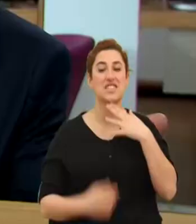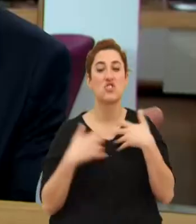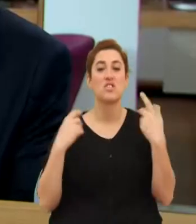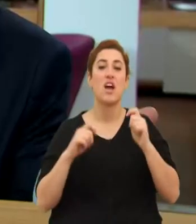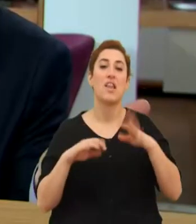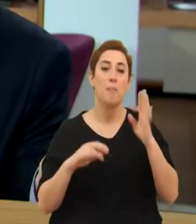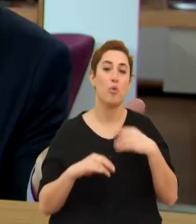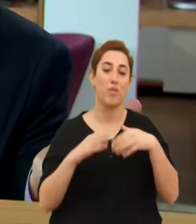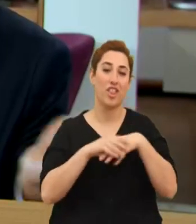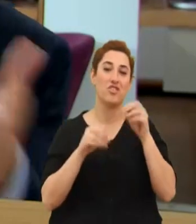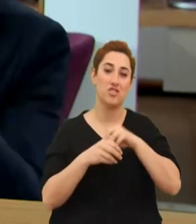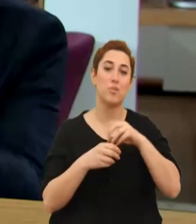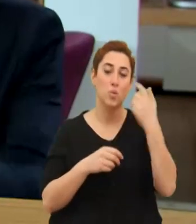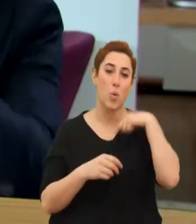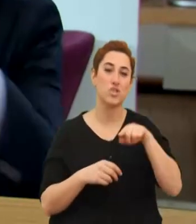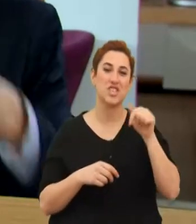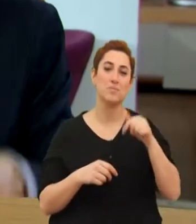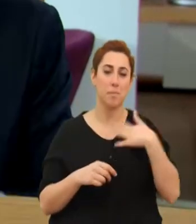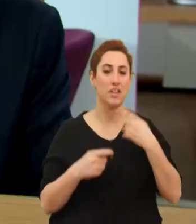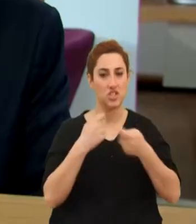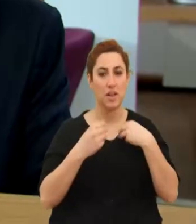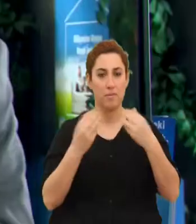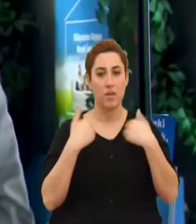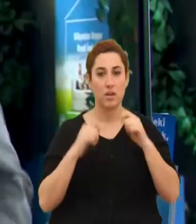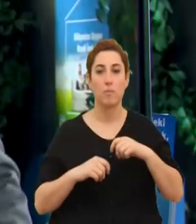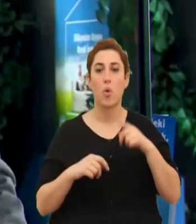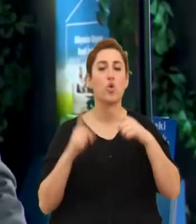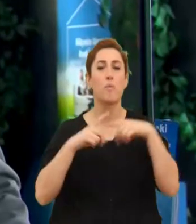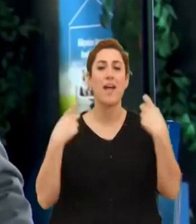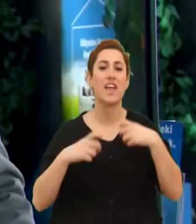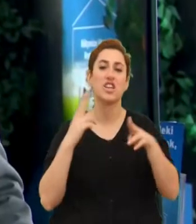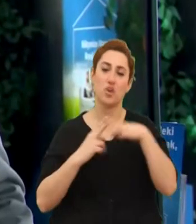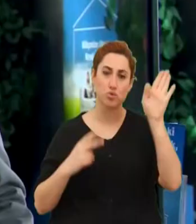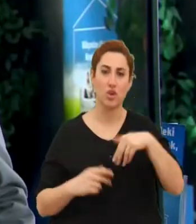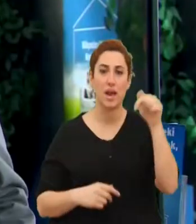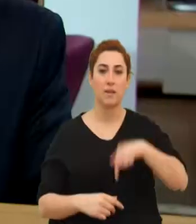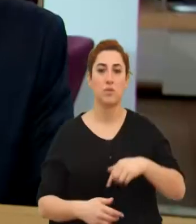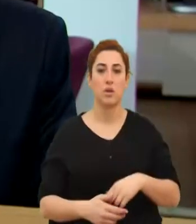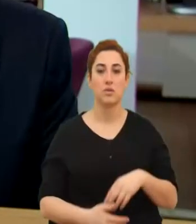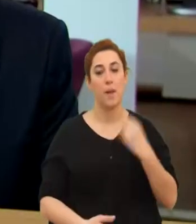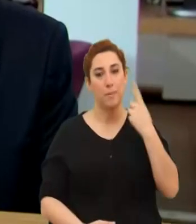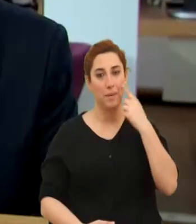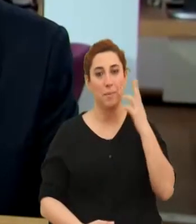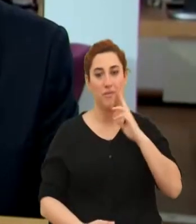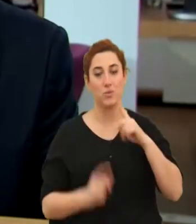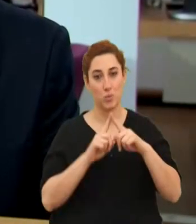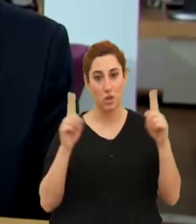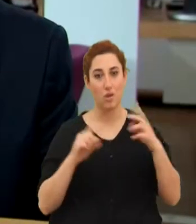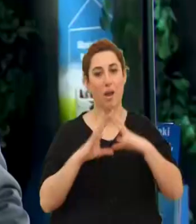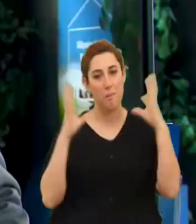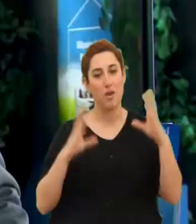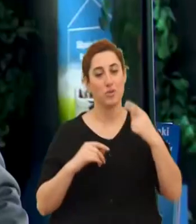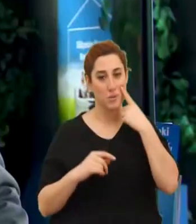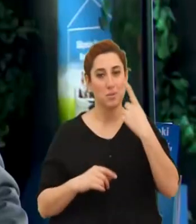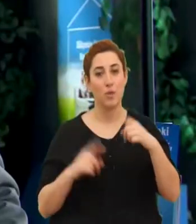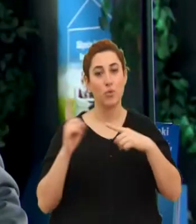cesaret edemiyor bir türlü tanıştırmaya tabii ki. O yüzden bu seferlik ben yapayım işte Melih'cim. Nerede o Tuğba? Çabuk çağırın gelsin buraya. Ama bakın beyefendi, uzatıyorsunuz,